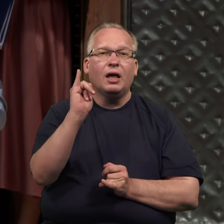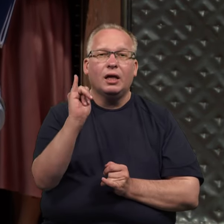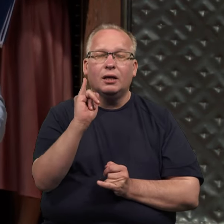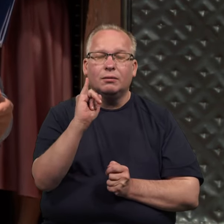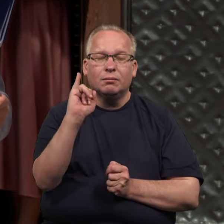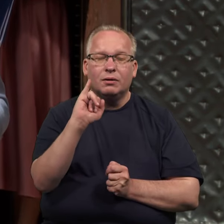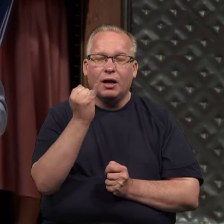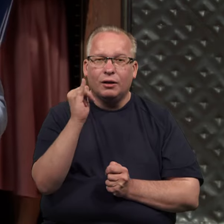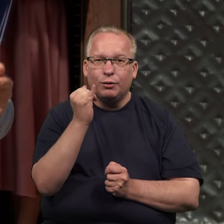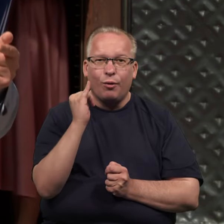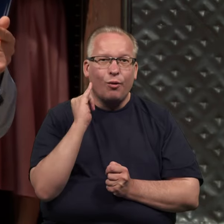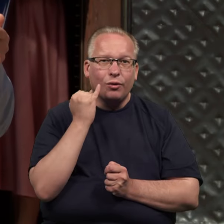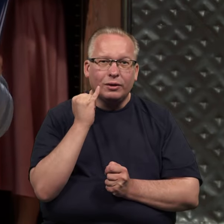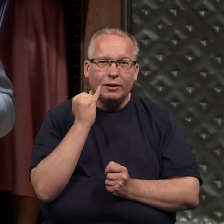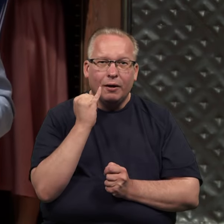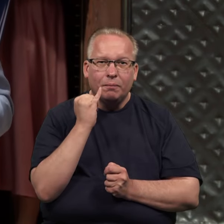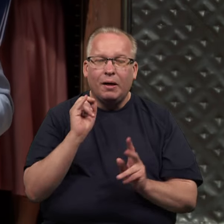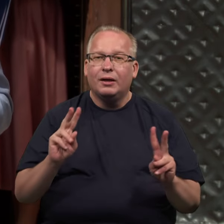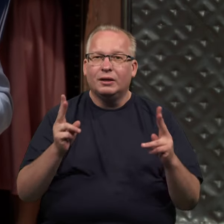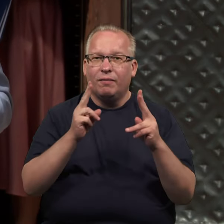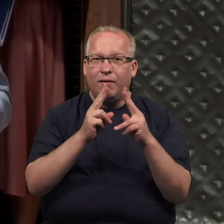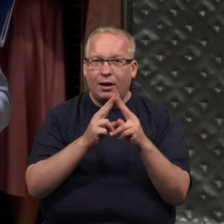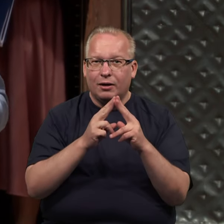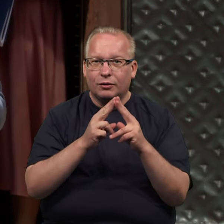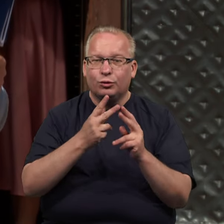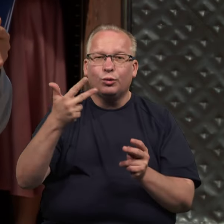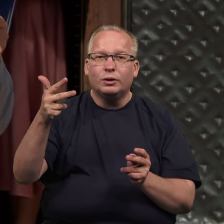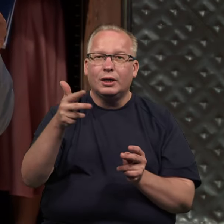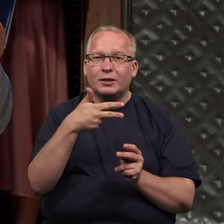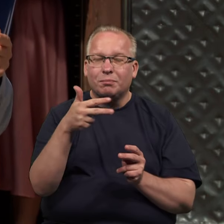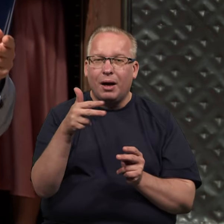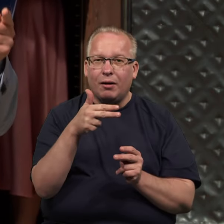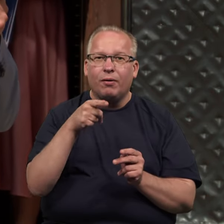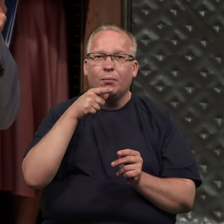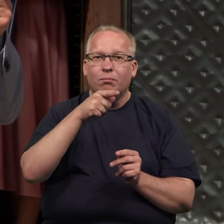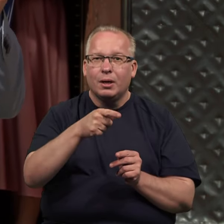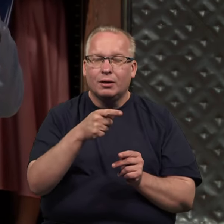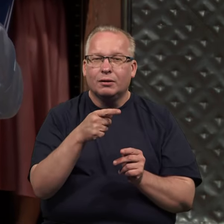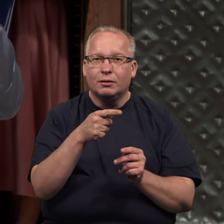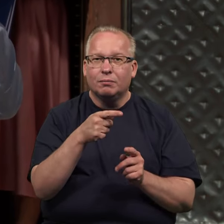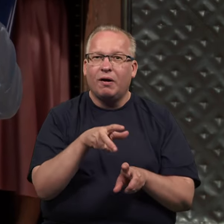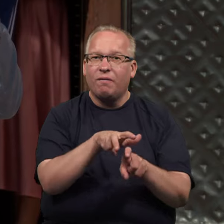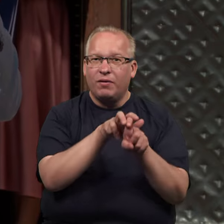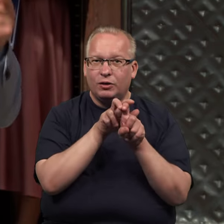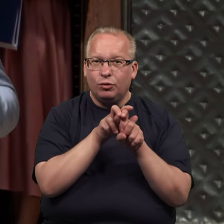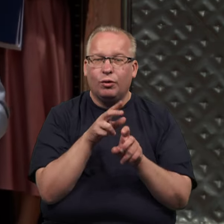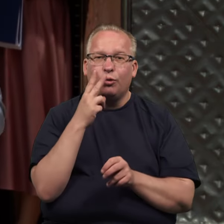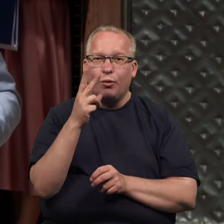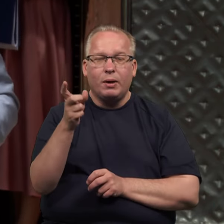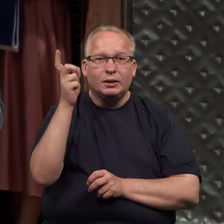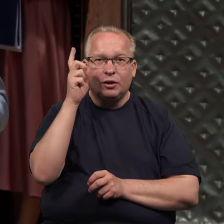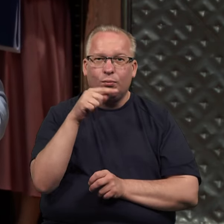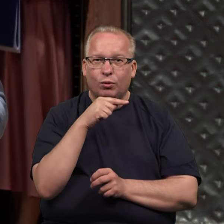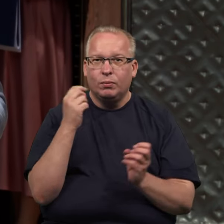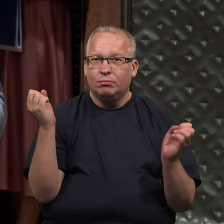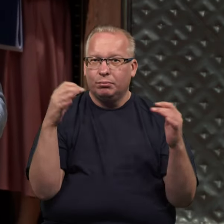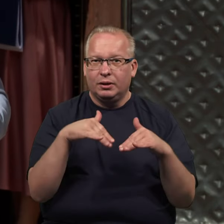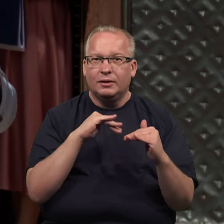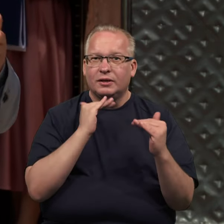su trispalve ir vyčiu numaldyti Kremliaus caro suvažiavo daug